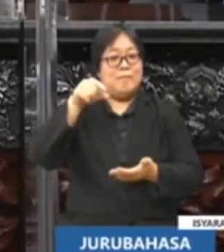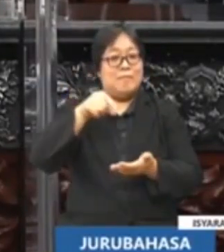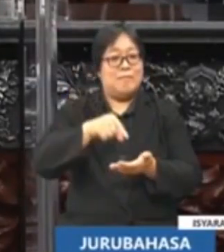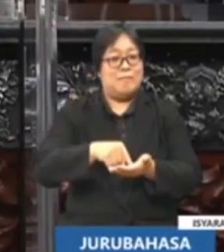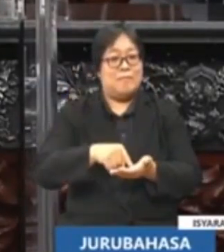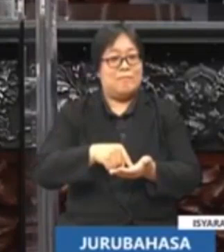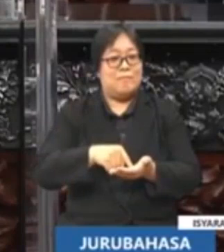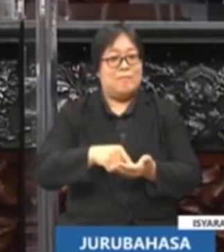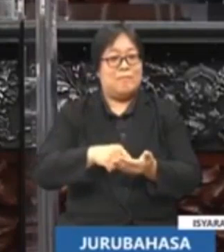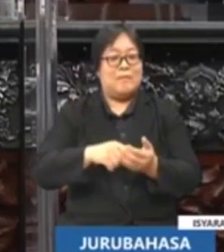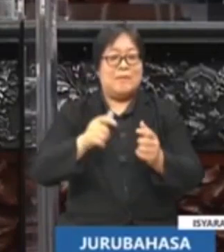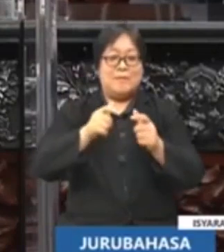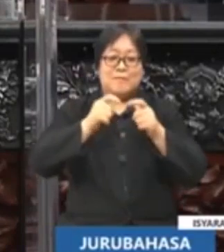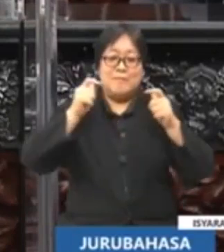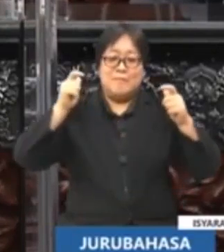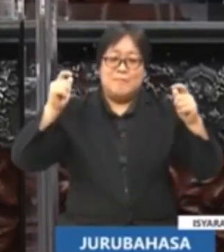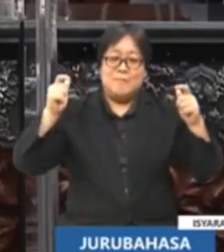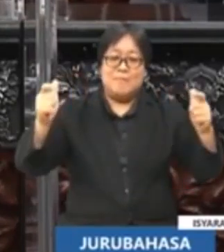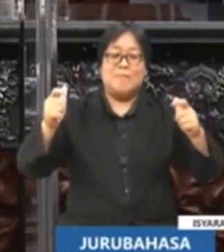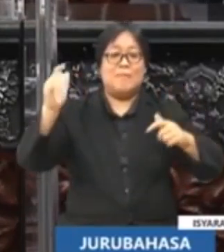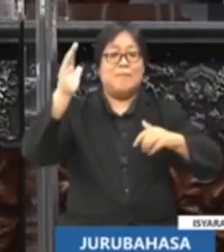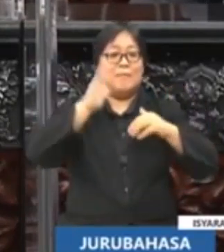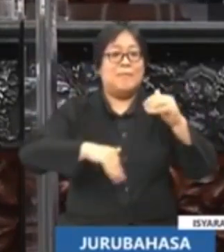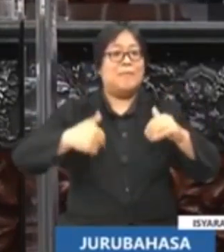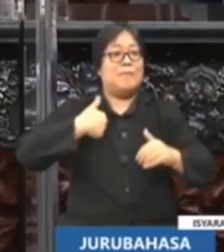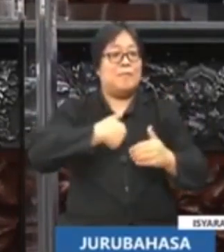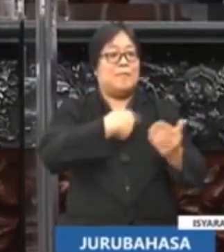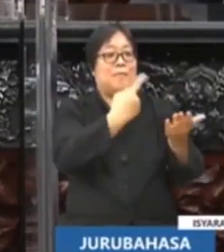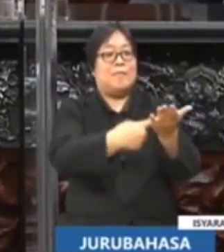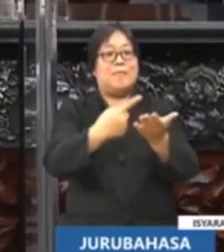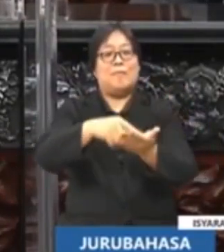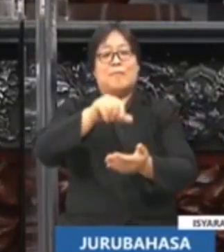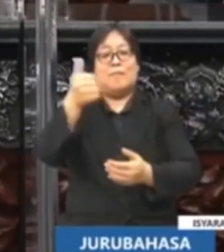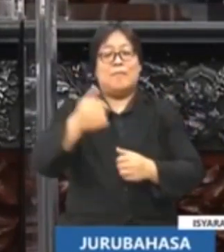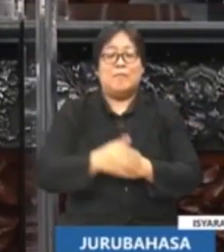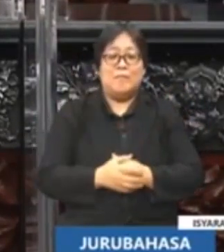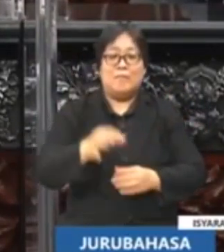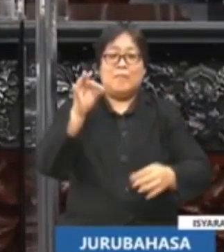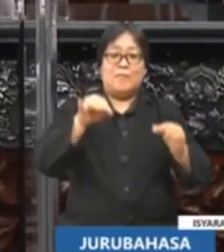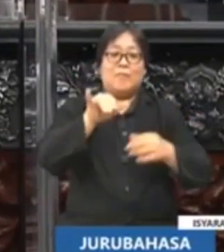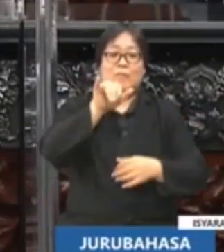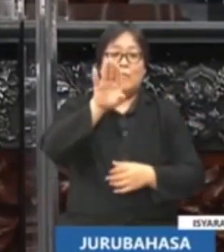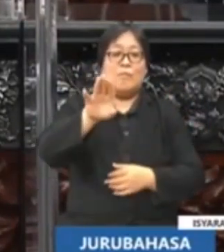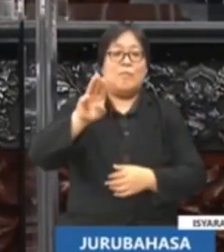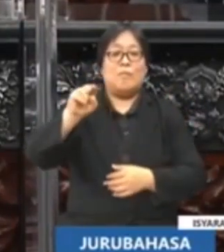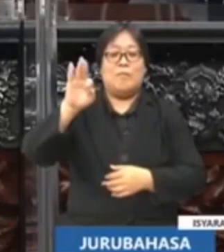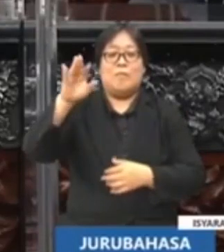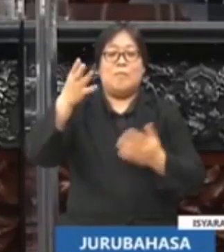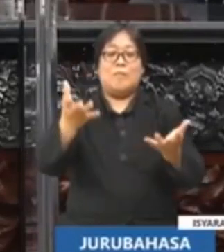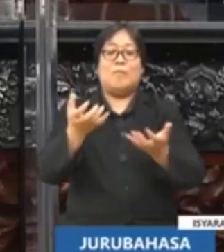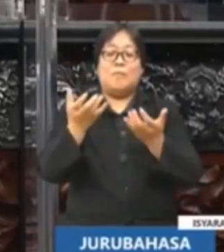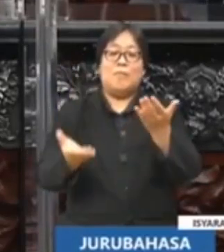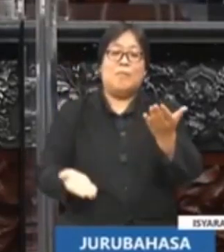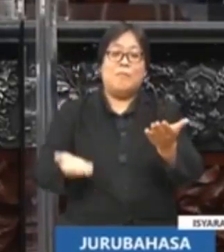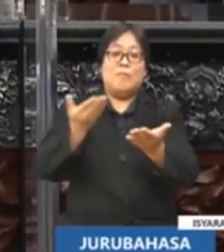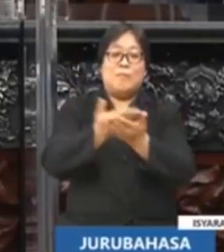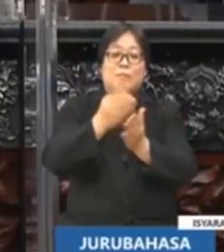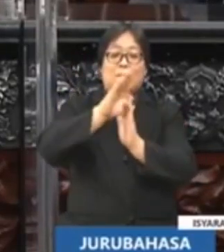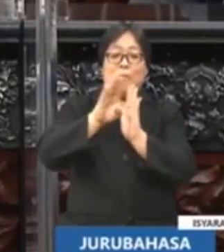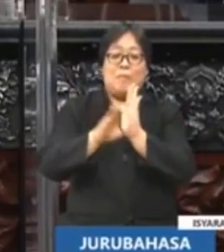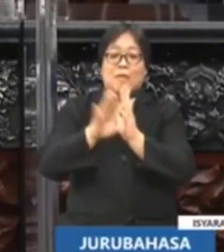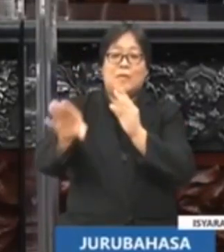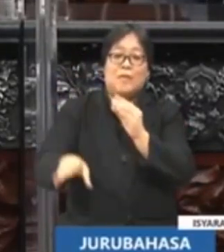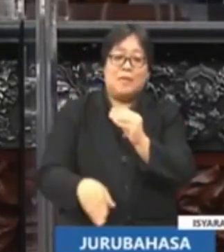jauh lebih besar daripada kita bahas dengan lain kalau yang mempunyai keuangan usulkan babilon